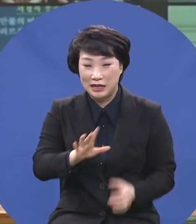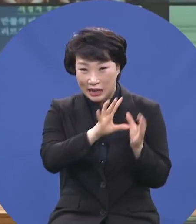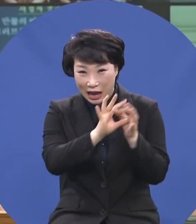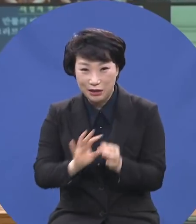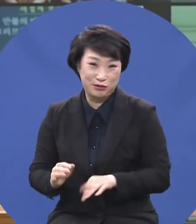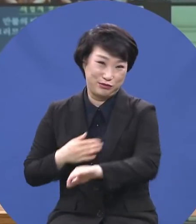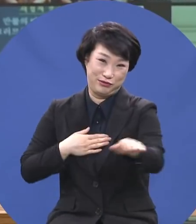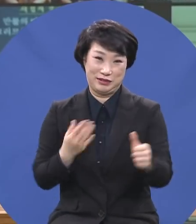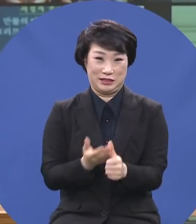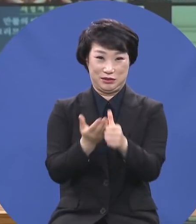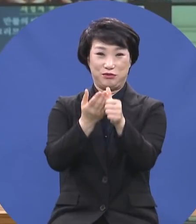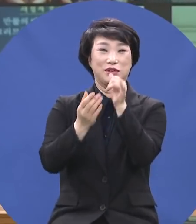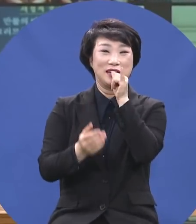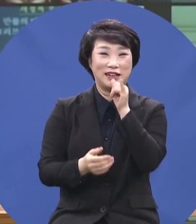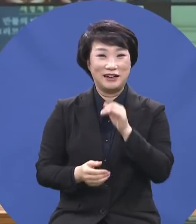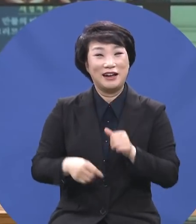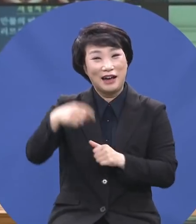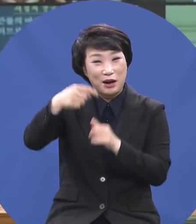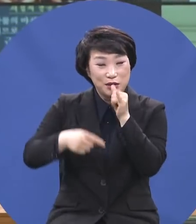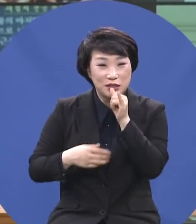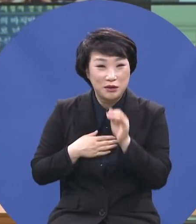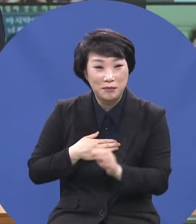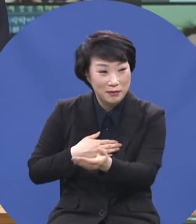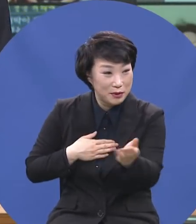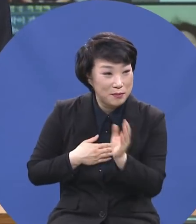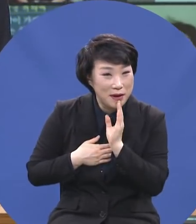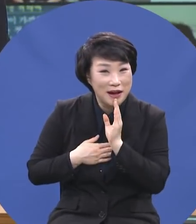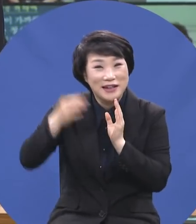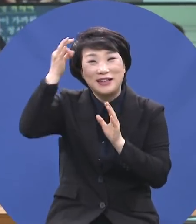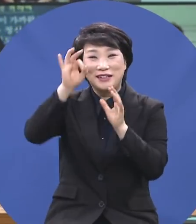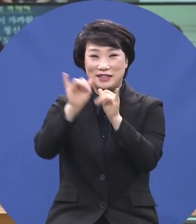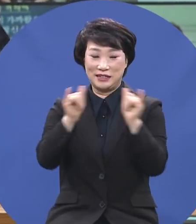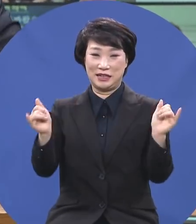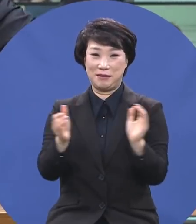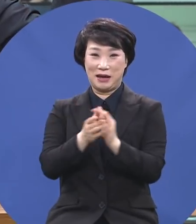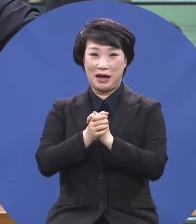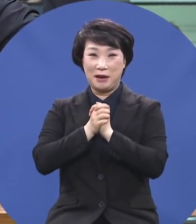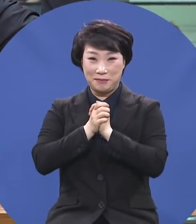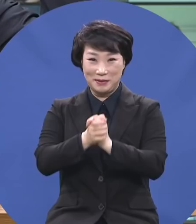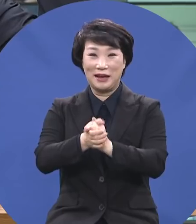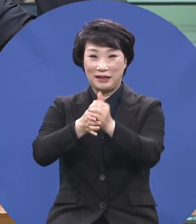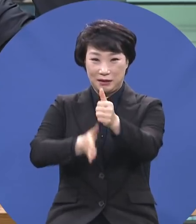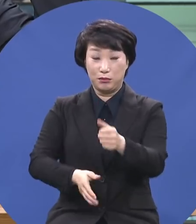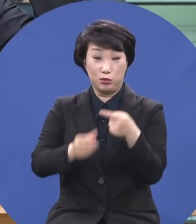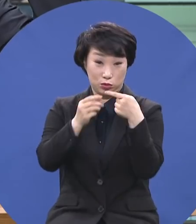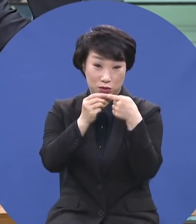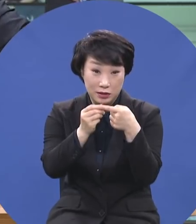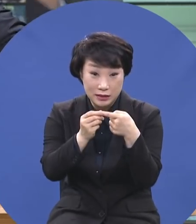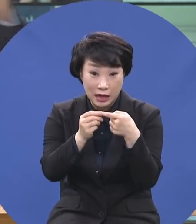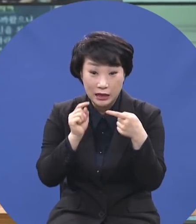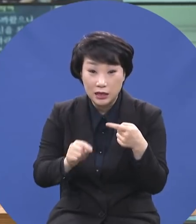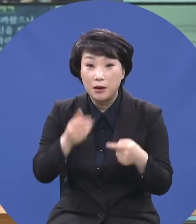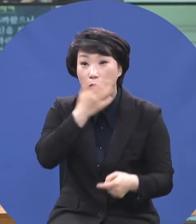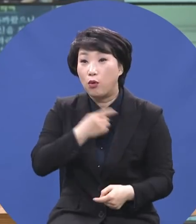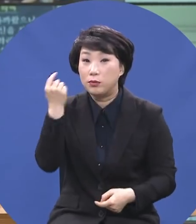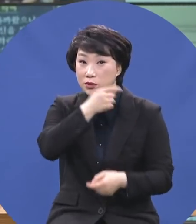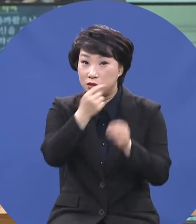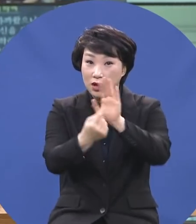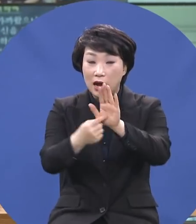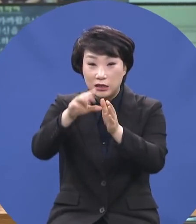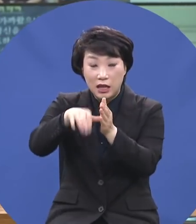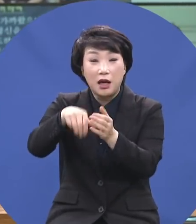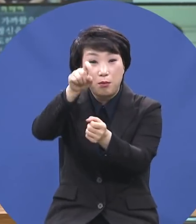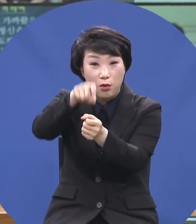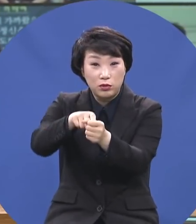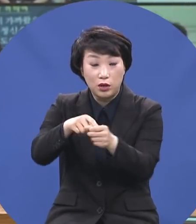끝까지 양육하신다는 사실을 인정하시면 아멘 합시다. 첫째는 이 복음을 증거하는 데